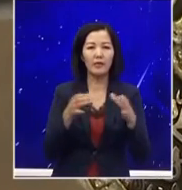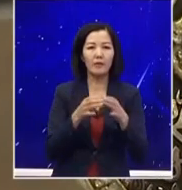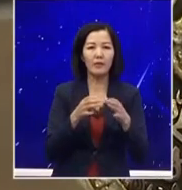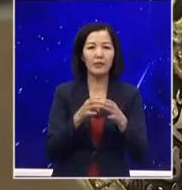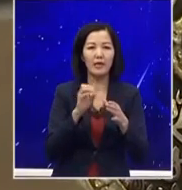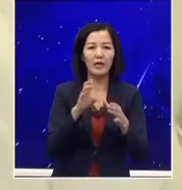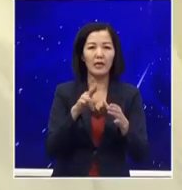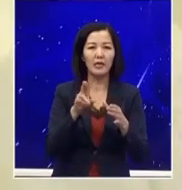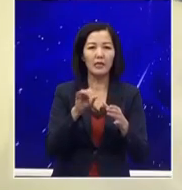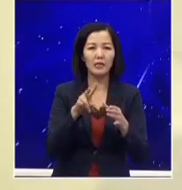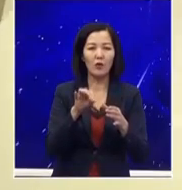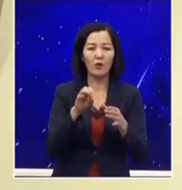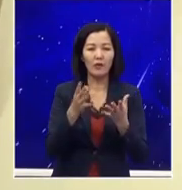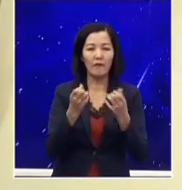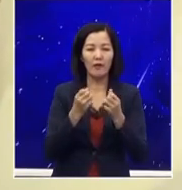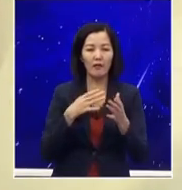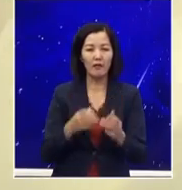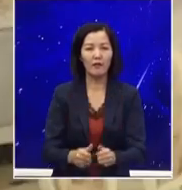басшысы Рахмет Естәулетов.